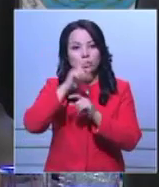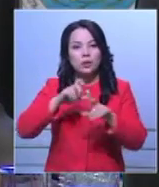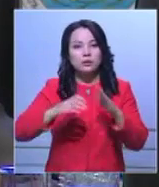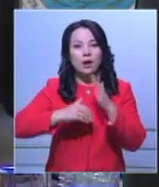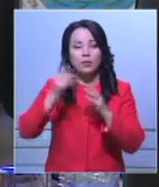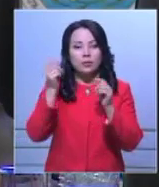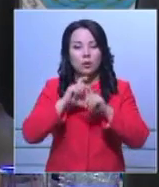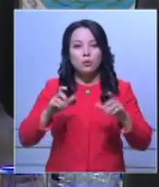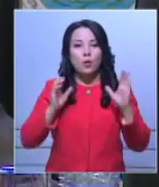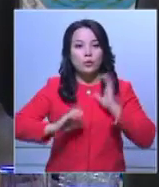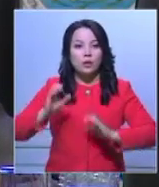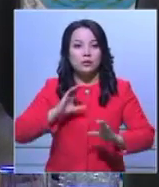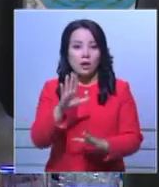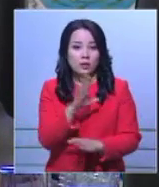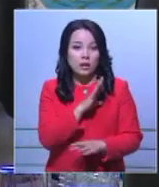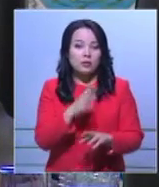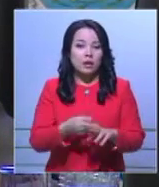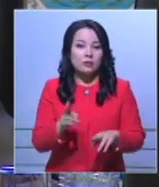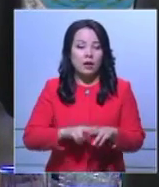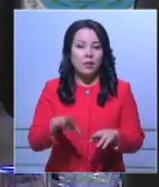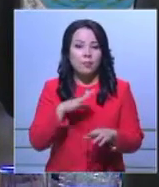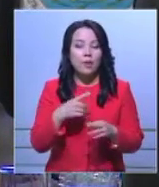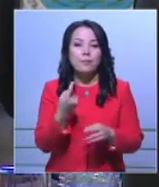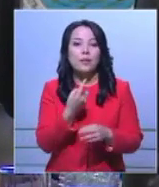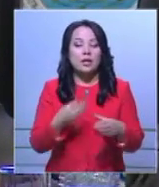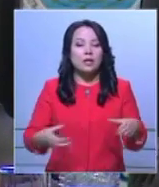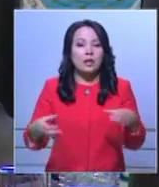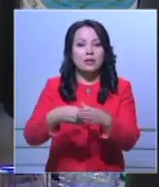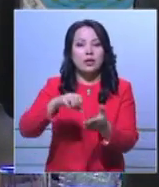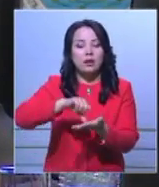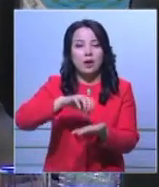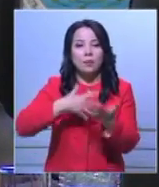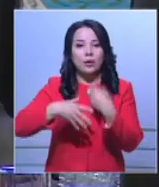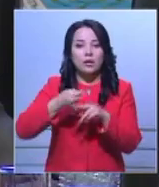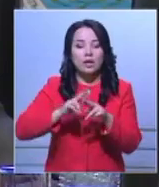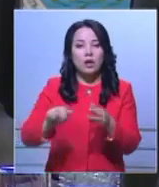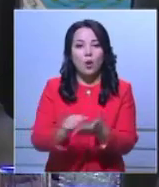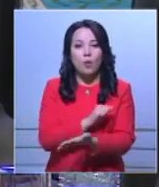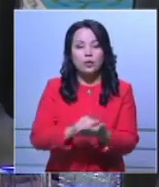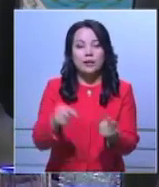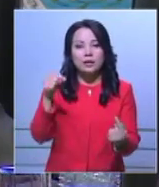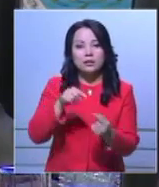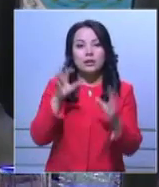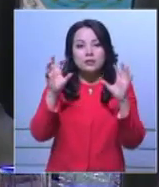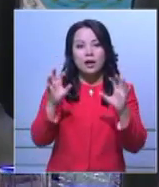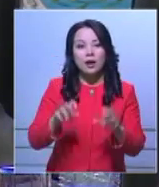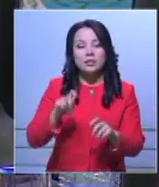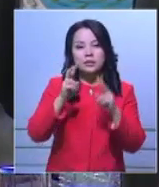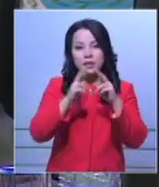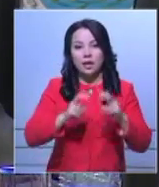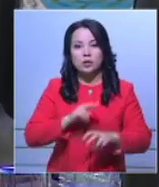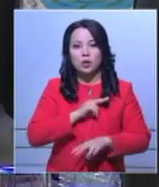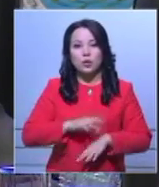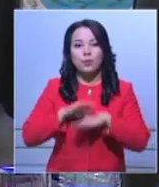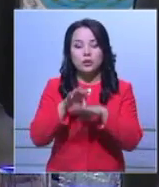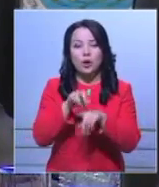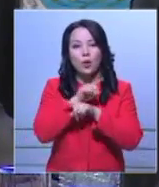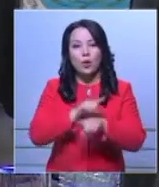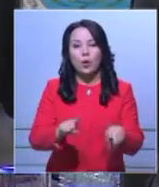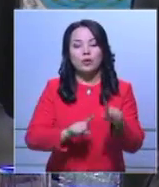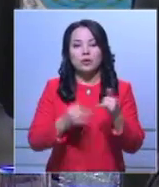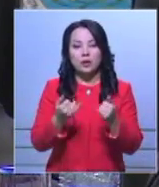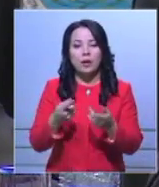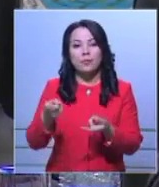күні жалпыұлттық социал-демократиялық және бірлік партиялар үміткерлерінің құжаттары заңға сәйкес тексеріліп жатыр. Жуық арада біз үгіт науқанының